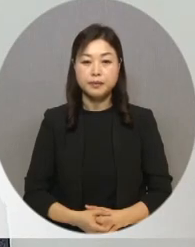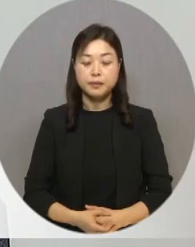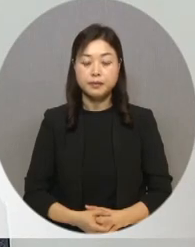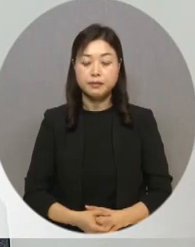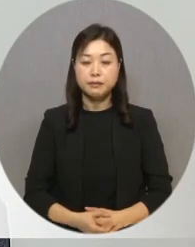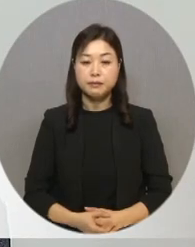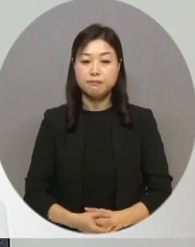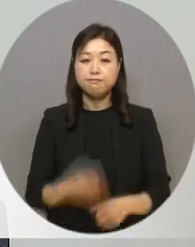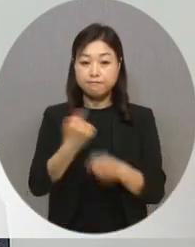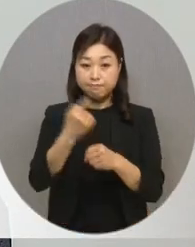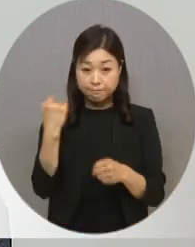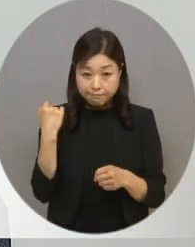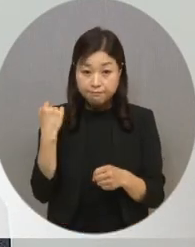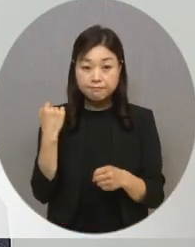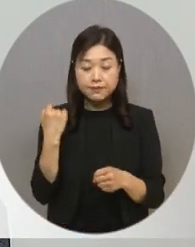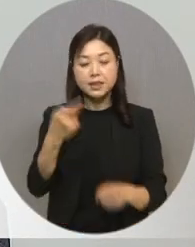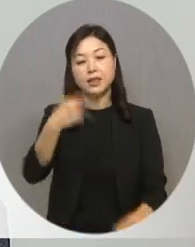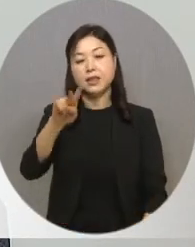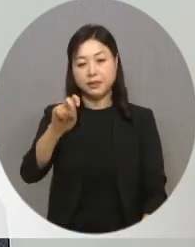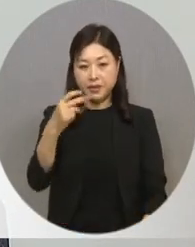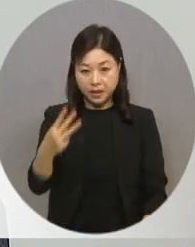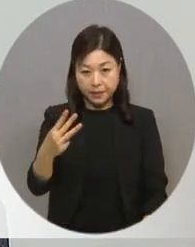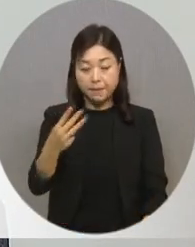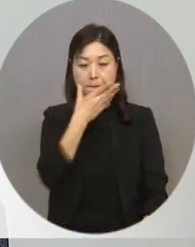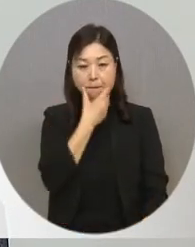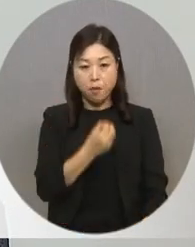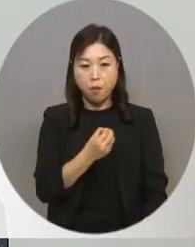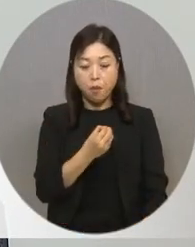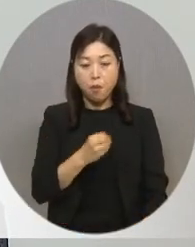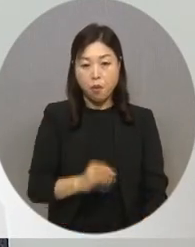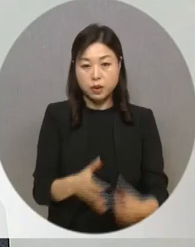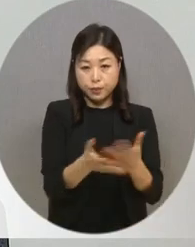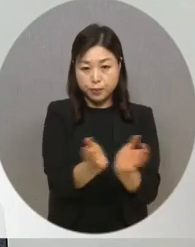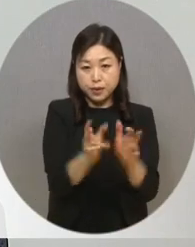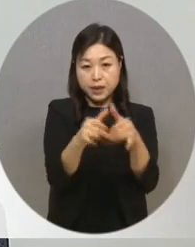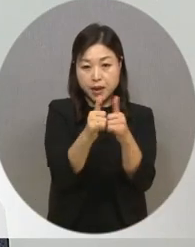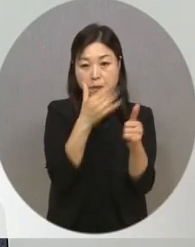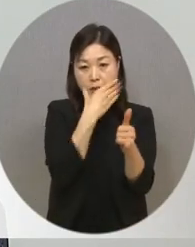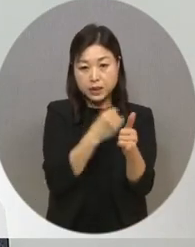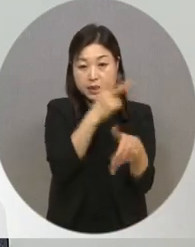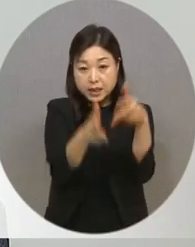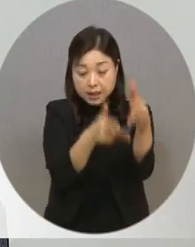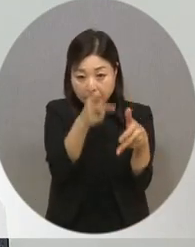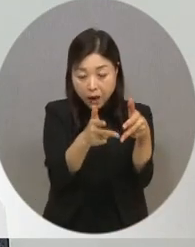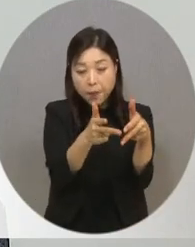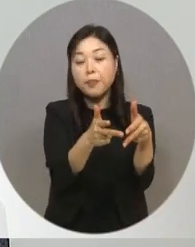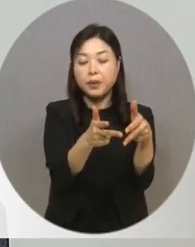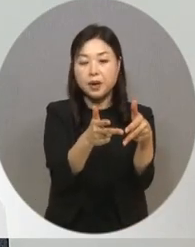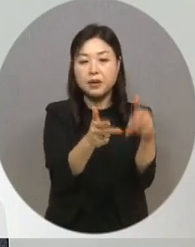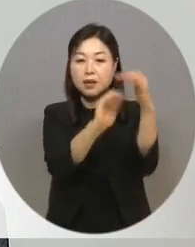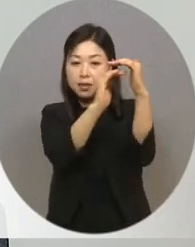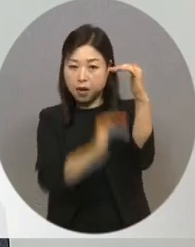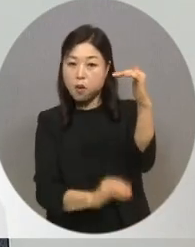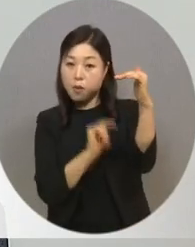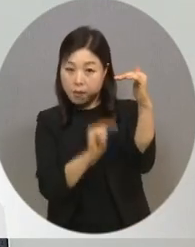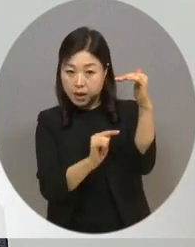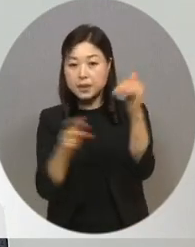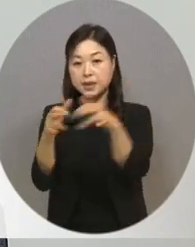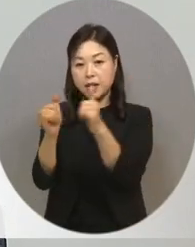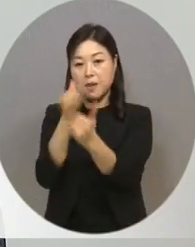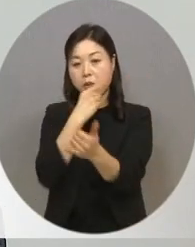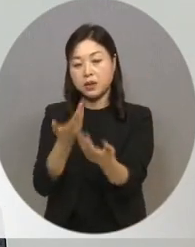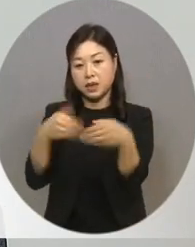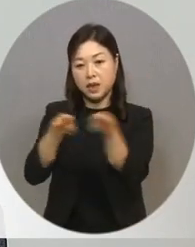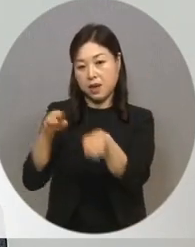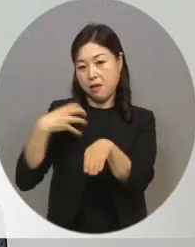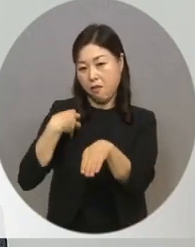작년에 즉 23년도 보건복지부 장애인복지사업 안내서에 장애인복지관이 내 주요 기능이